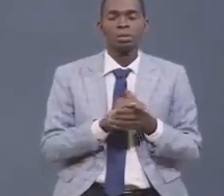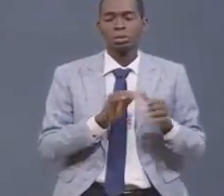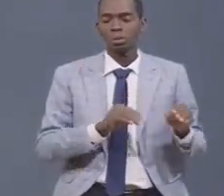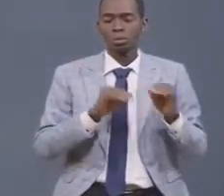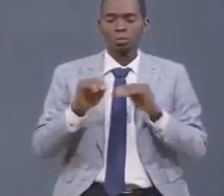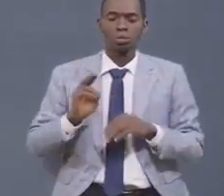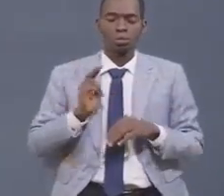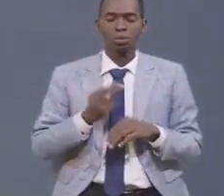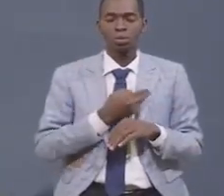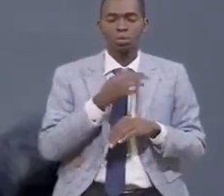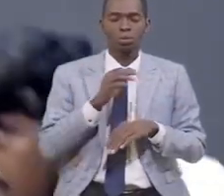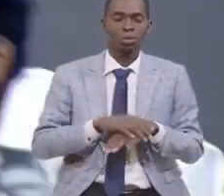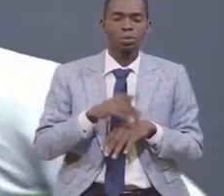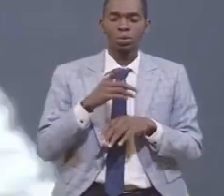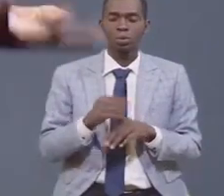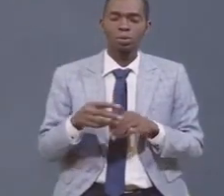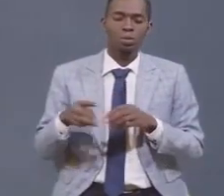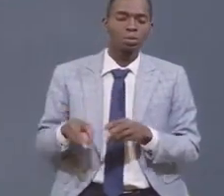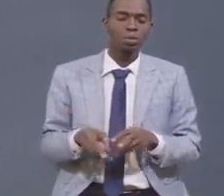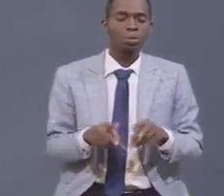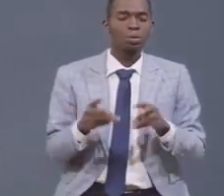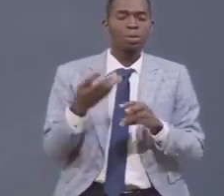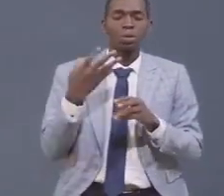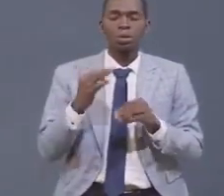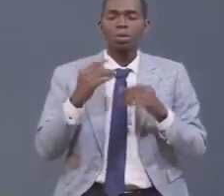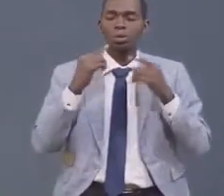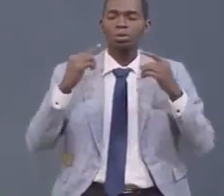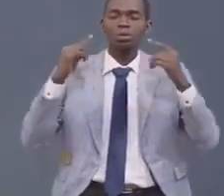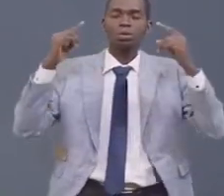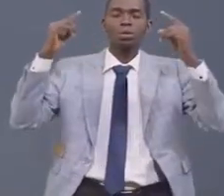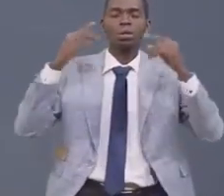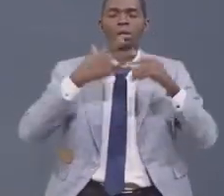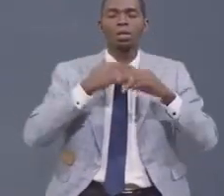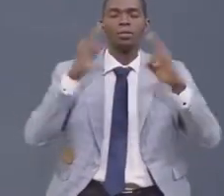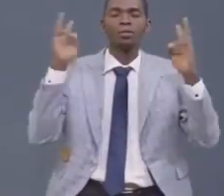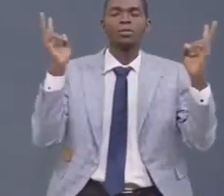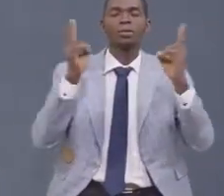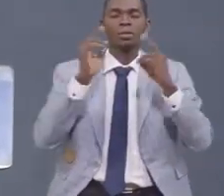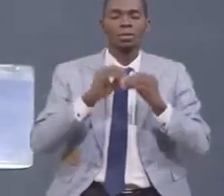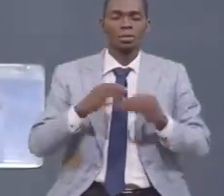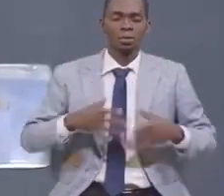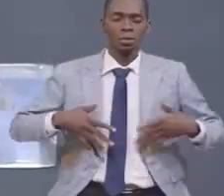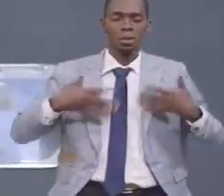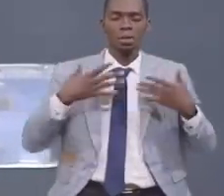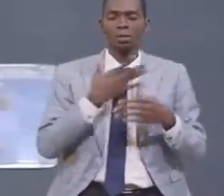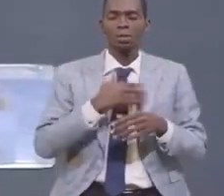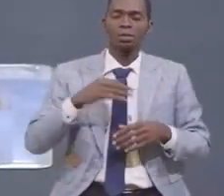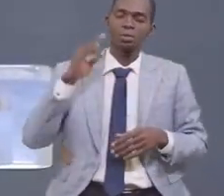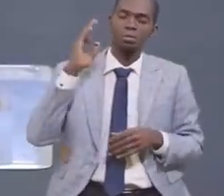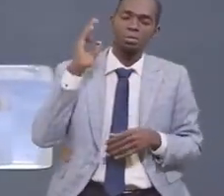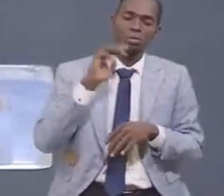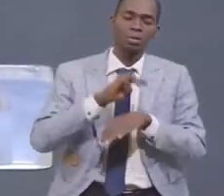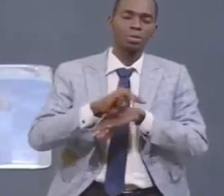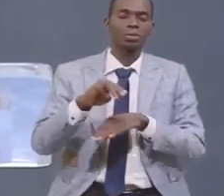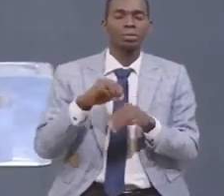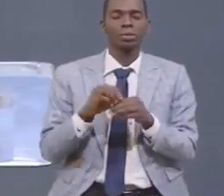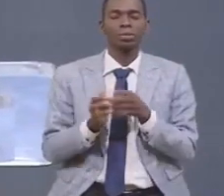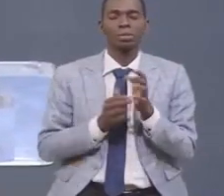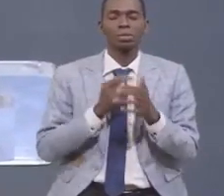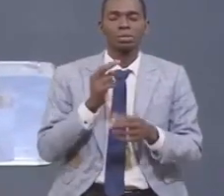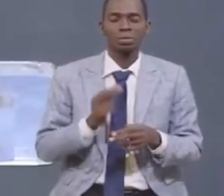and trajectory of success and victory in life and ministry. జీవితములో